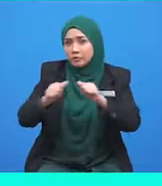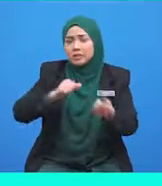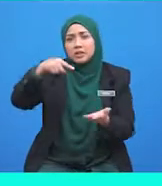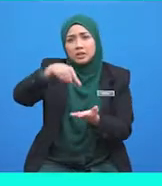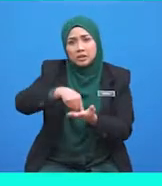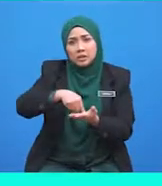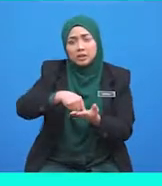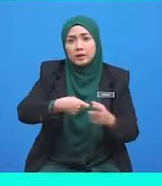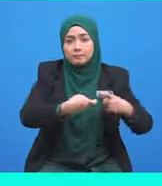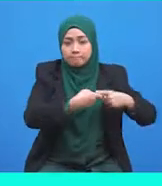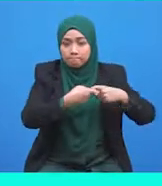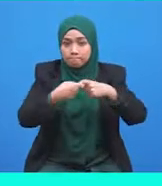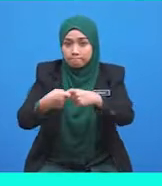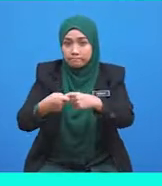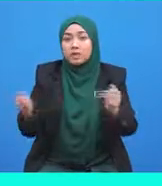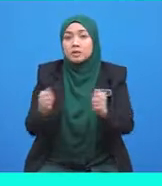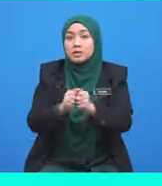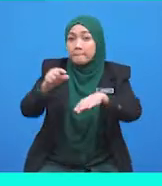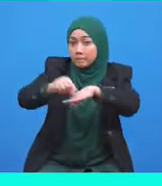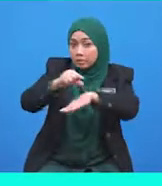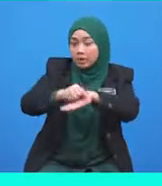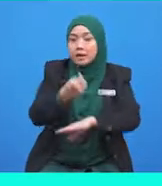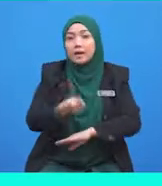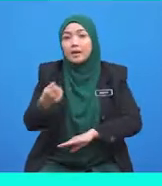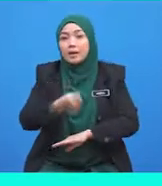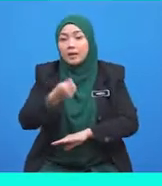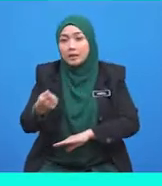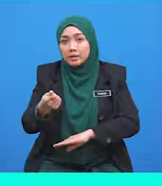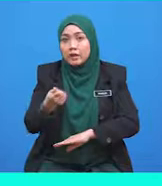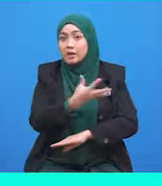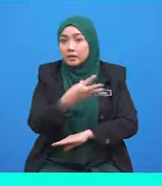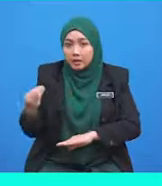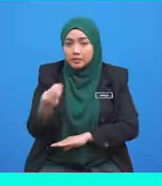tersebut berkait rapat dengan penggunaan peralatan dan tembikar.